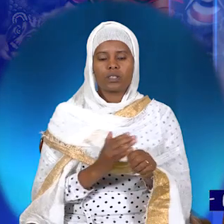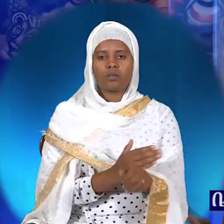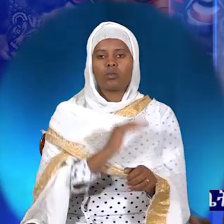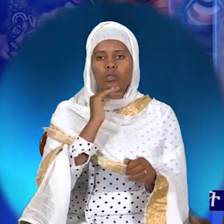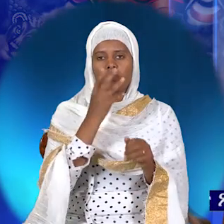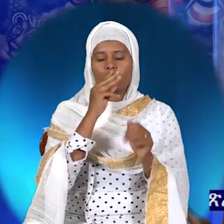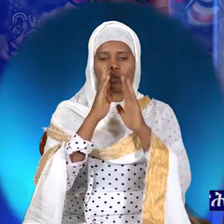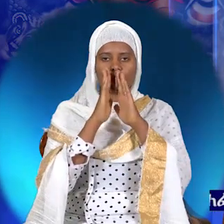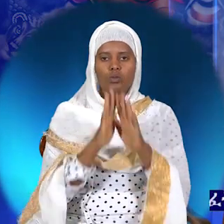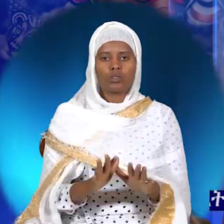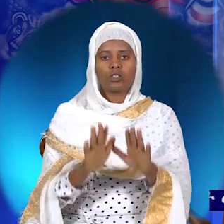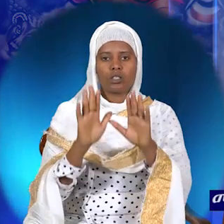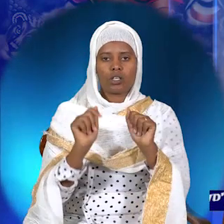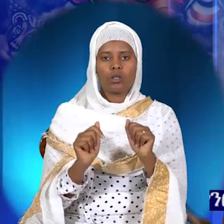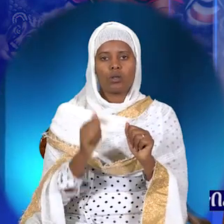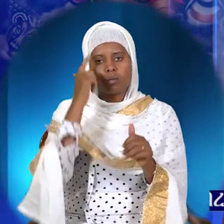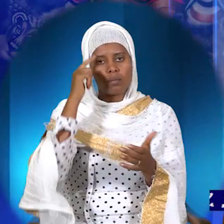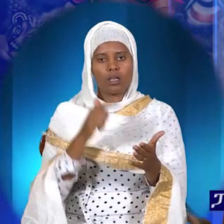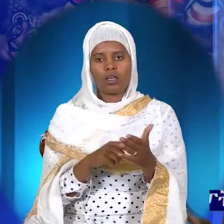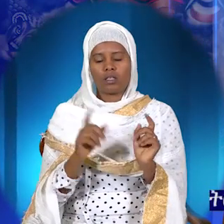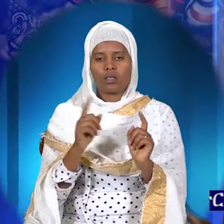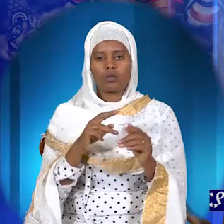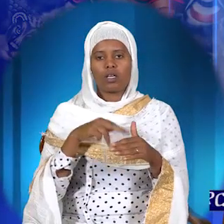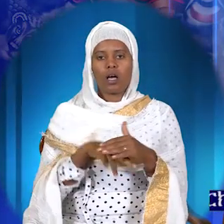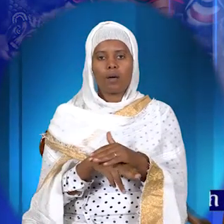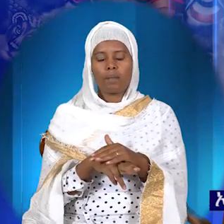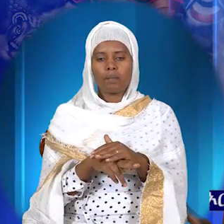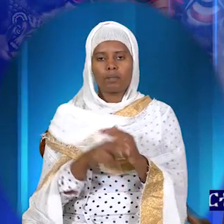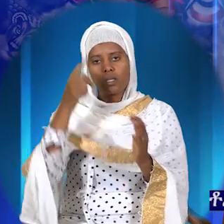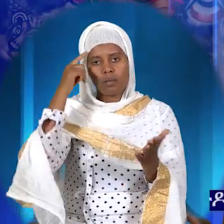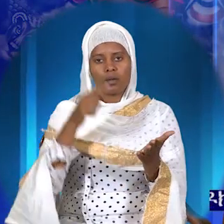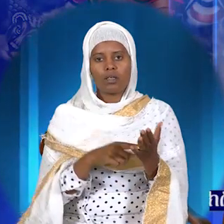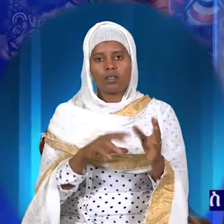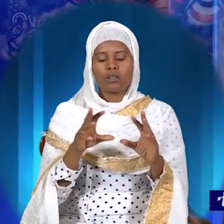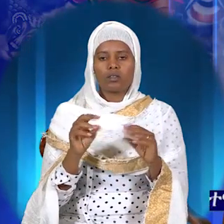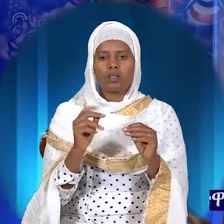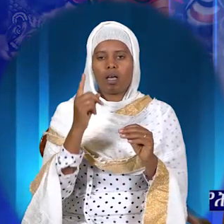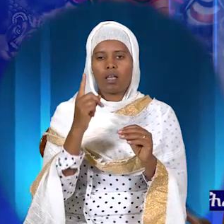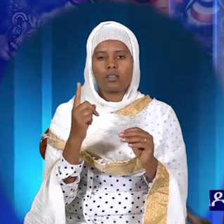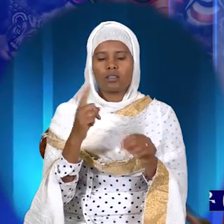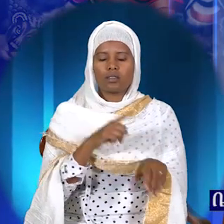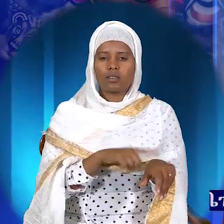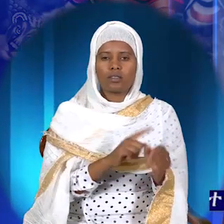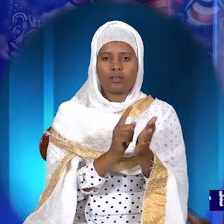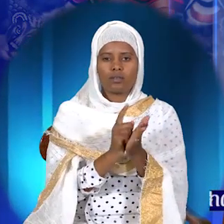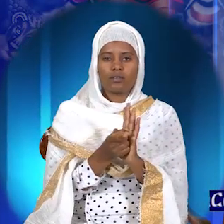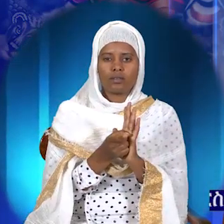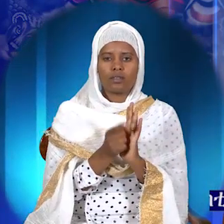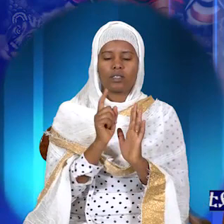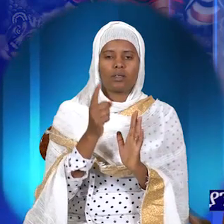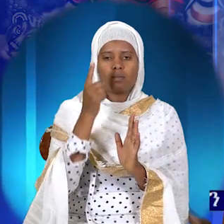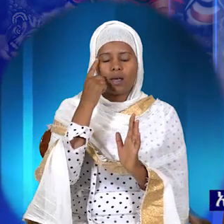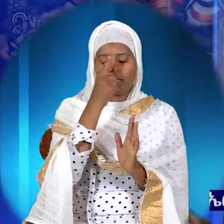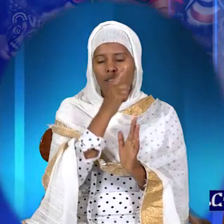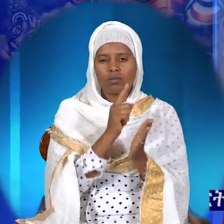ቅድሚ ወልድን መንፈስ ቅዱስን ነይሩ ማለት ግን ኣይኮነን። ኣብ እንታይ ኢና ንብል ዘለና ኣብ ሓንቲ ሰዓት ከም ቅፅበት